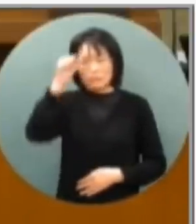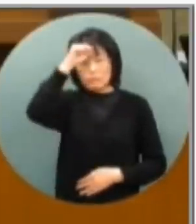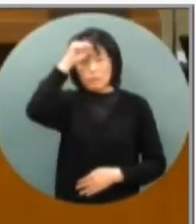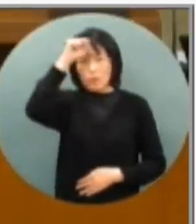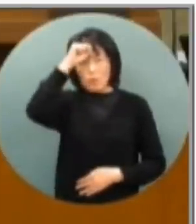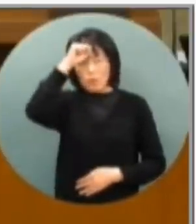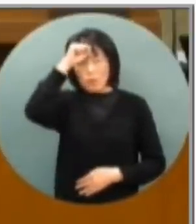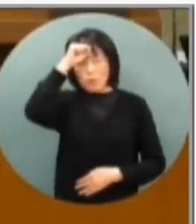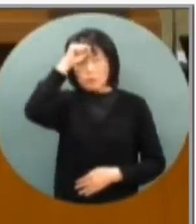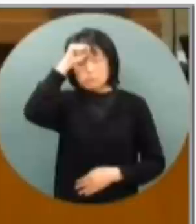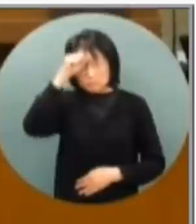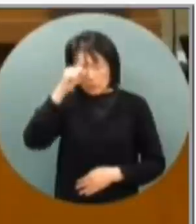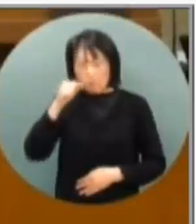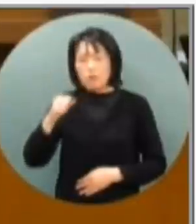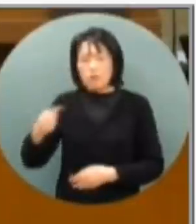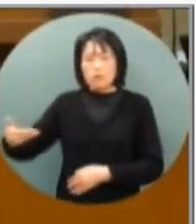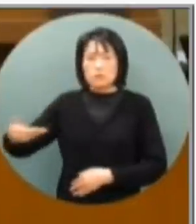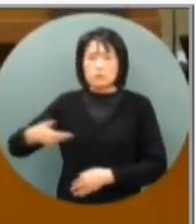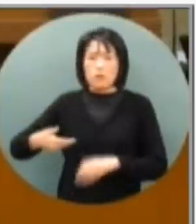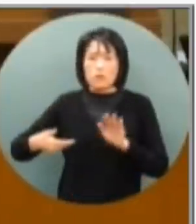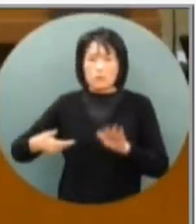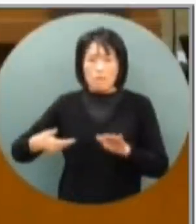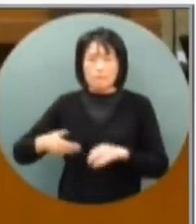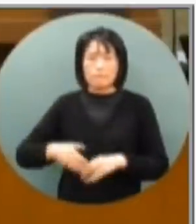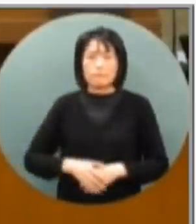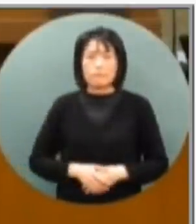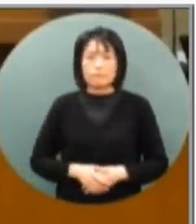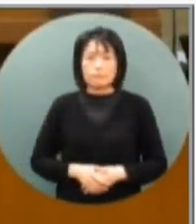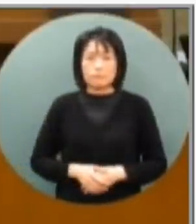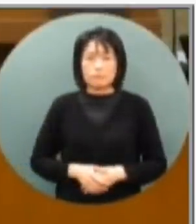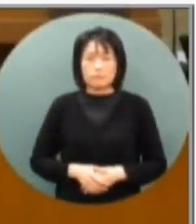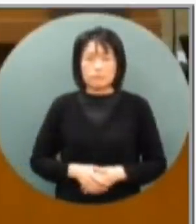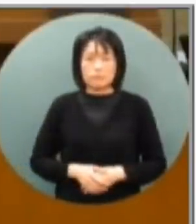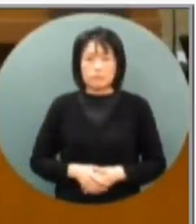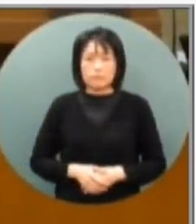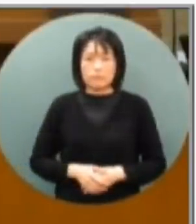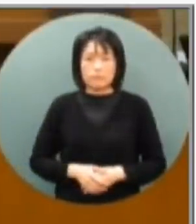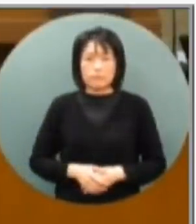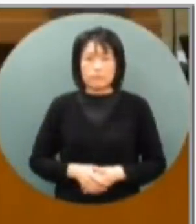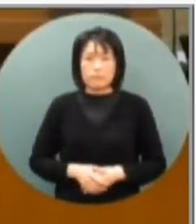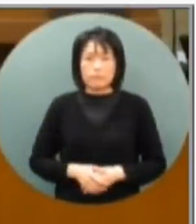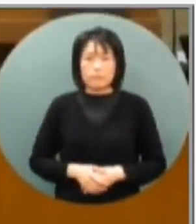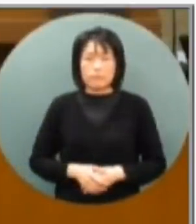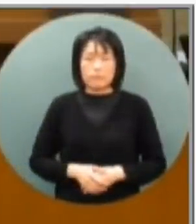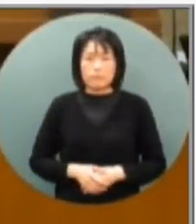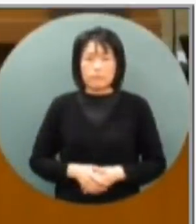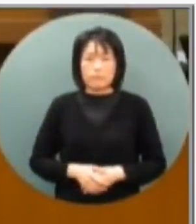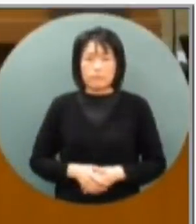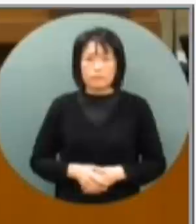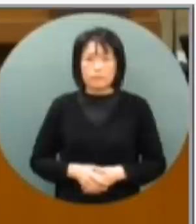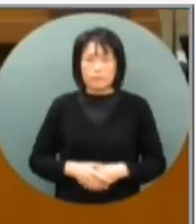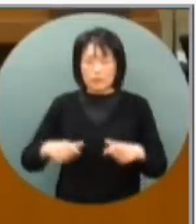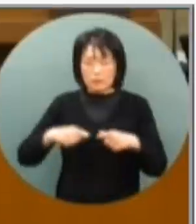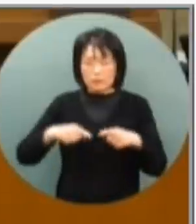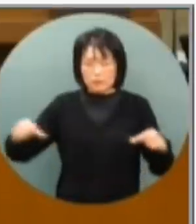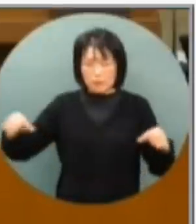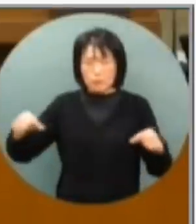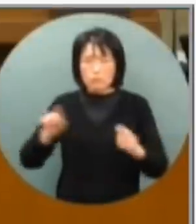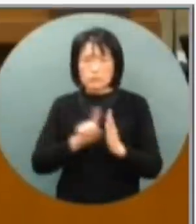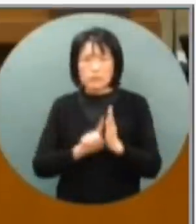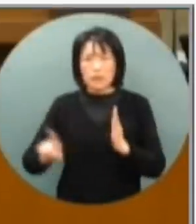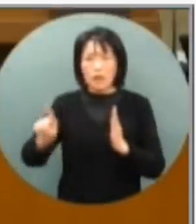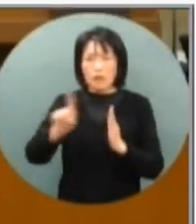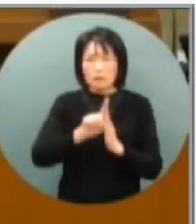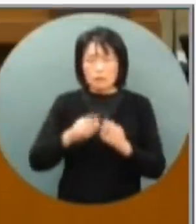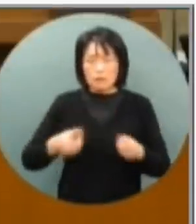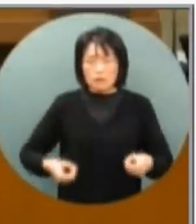お尋ねをいただきました。まあ、これにつきましてはあの私どもはあの全国に先駆けて里帰